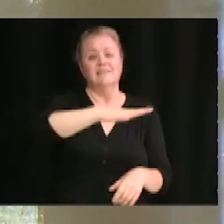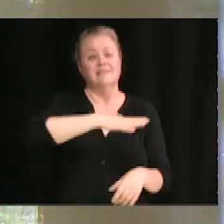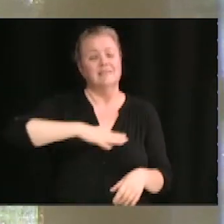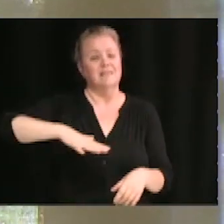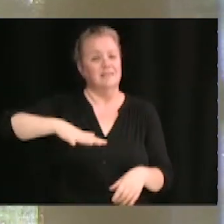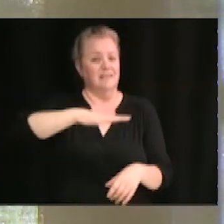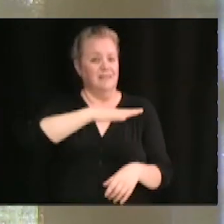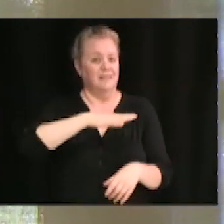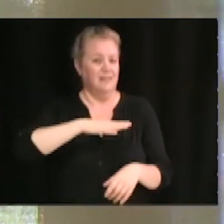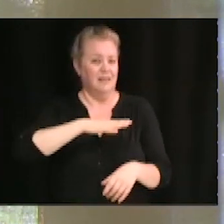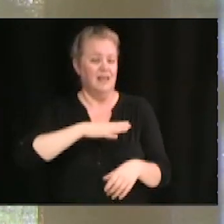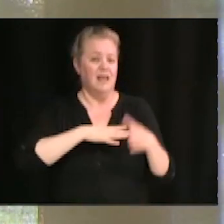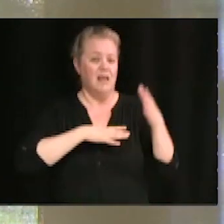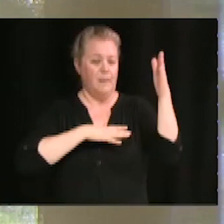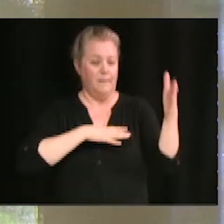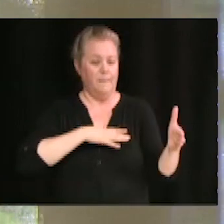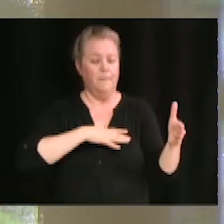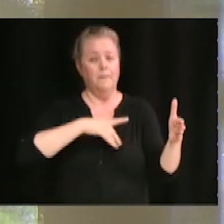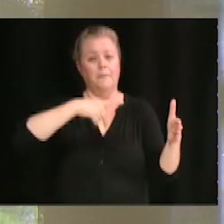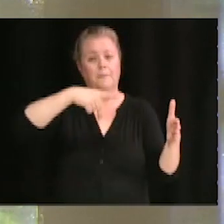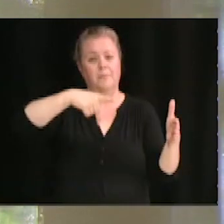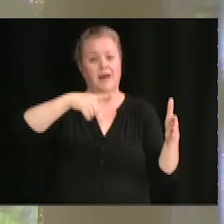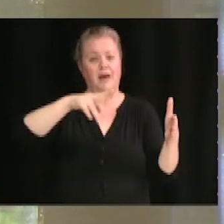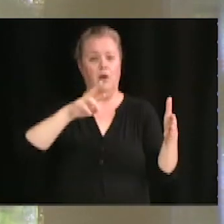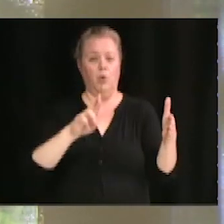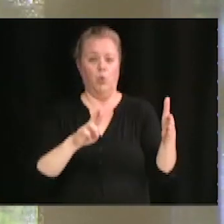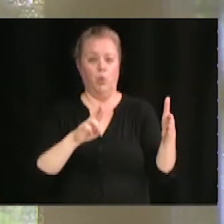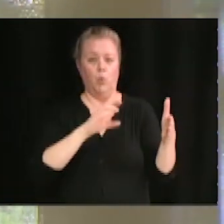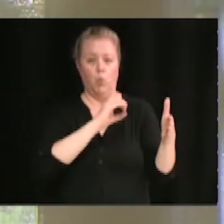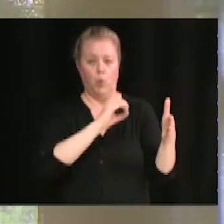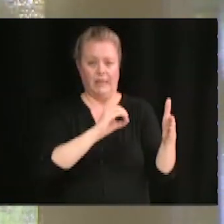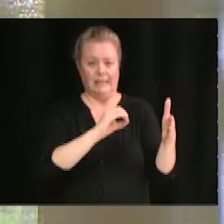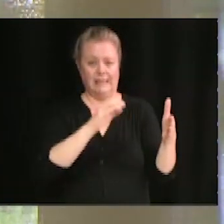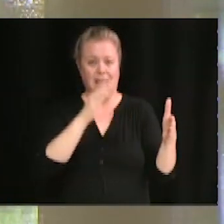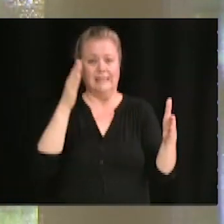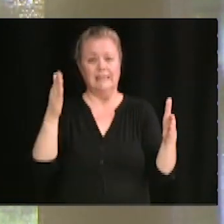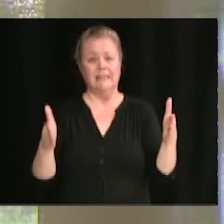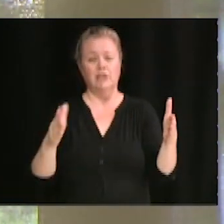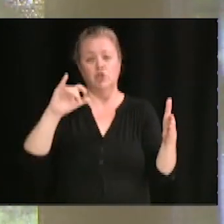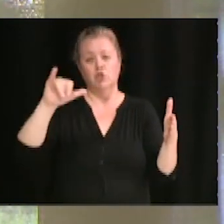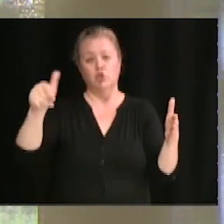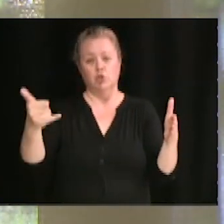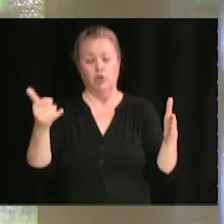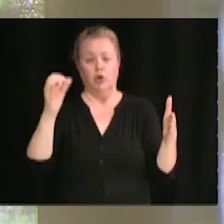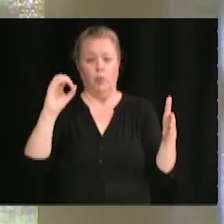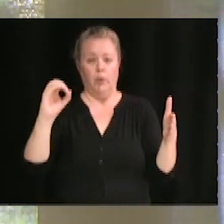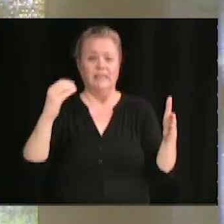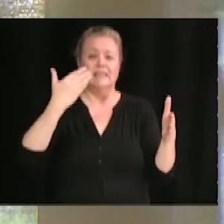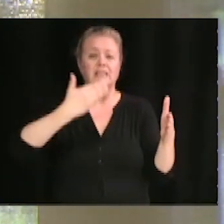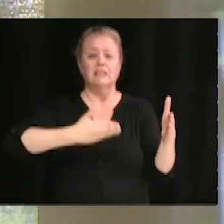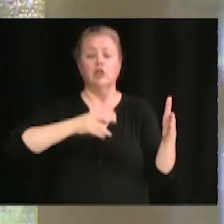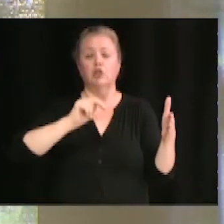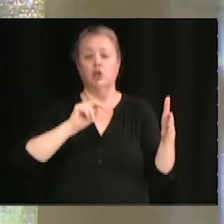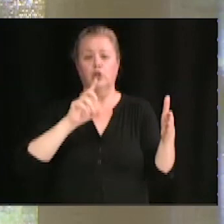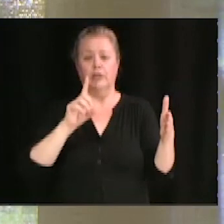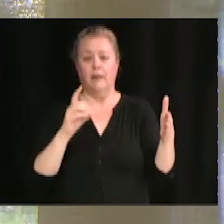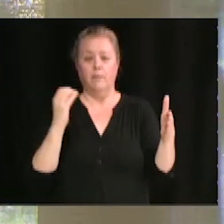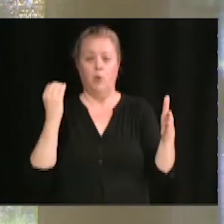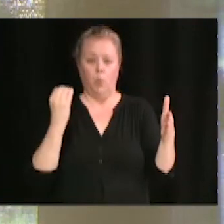compris entre les boulevards Pierre-Roues-Ouest, Jutras-Ouest et les rues Notre-Dame-Ouest et de Lac-Educ.